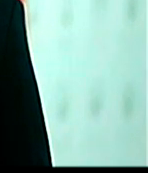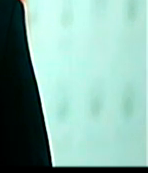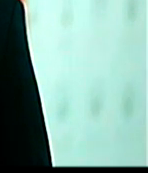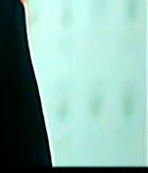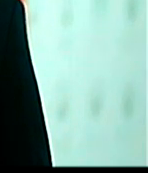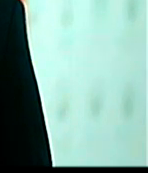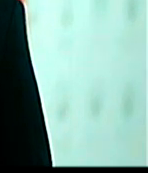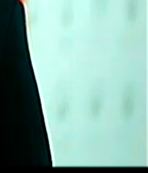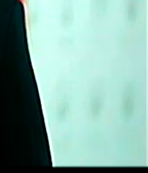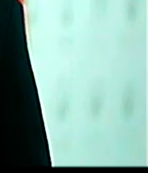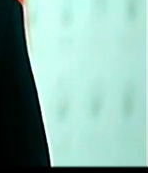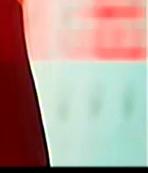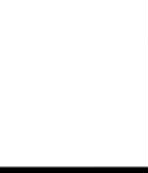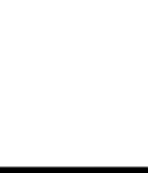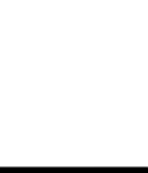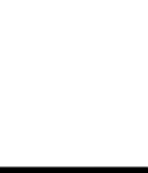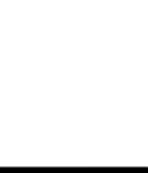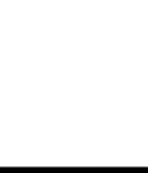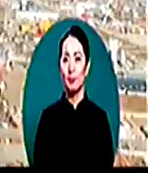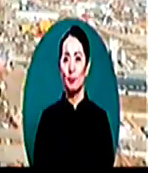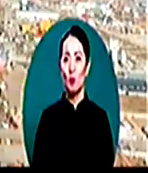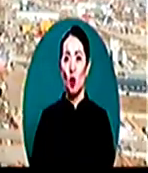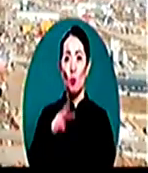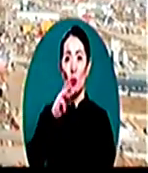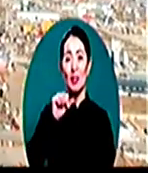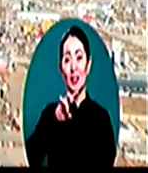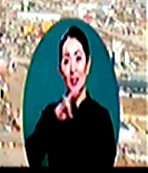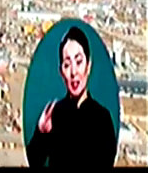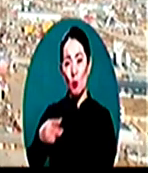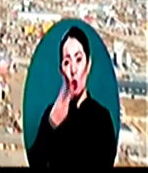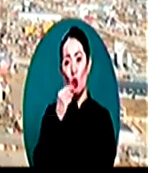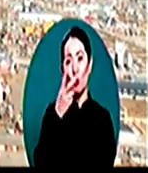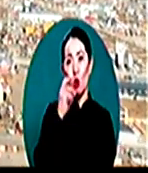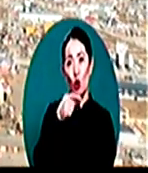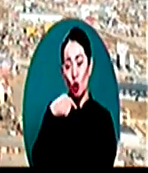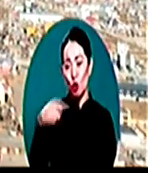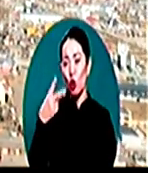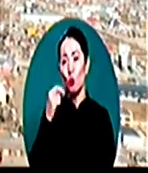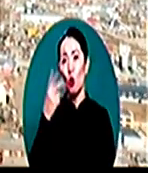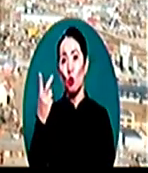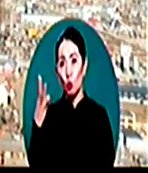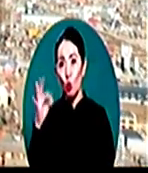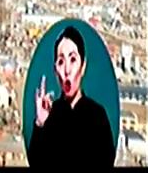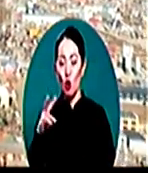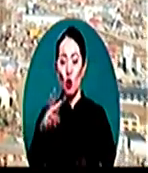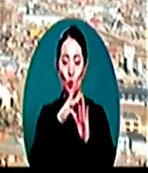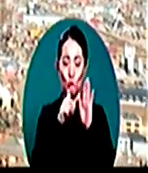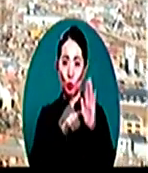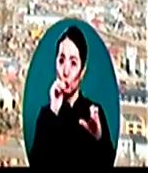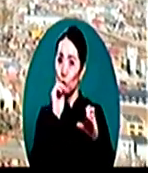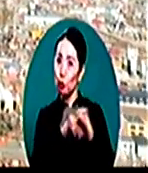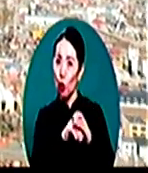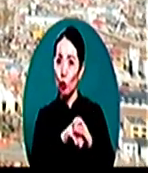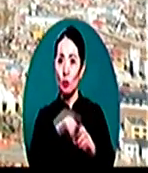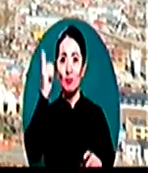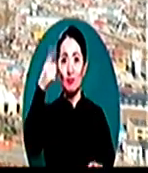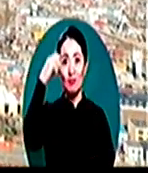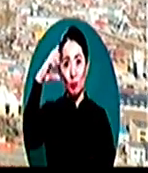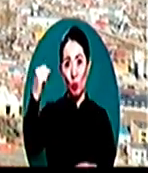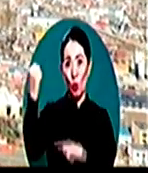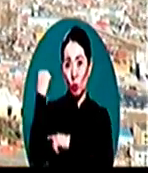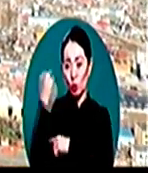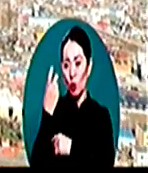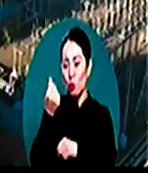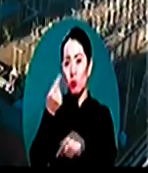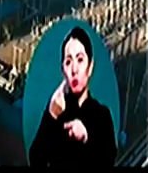гэрээнд наривчлан тусгасан юм а. Монгол Ардын намын 2020-2024 оны мөрийн хөтөлбөрт тусгаснаар эрчим